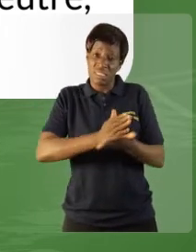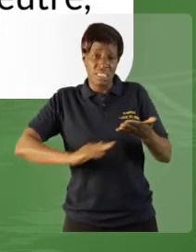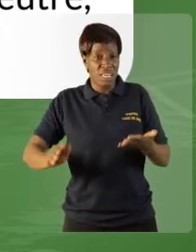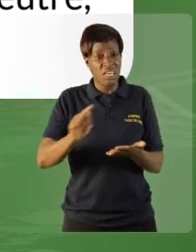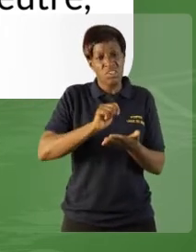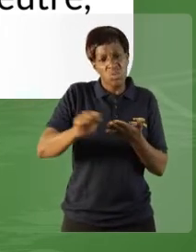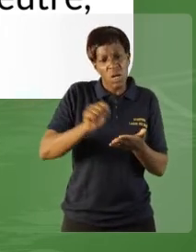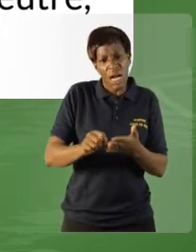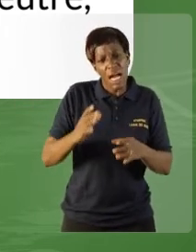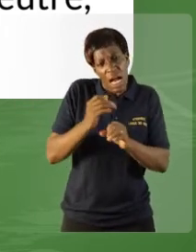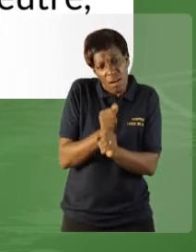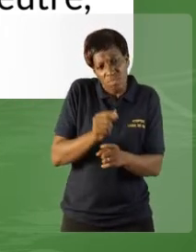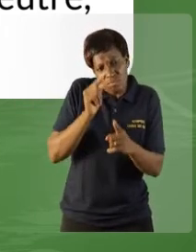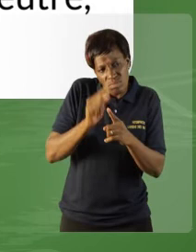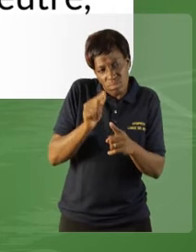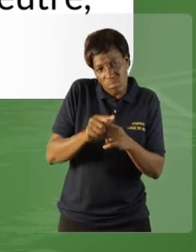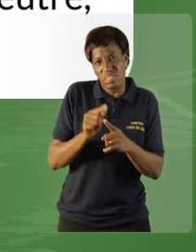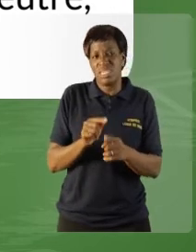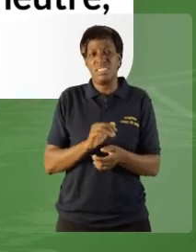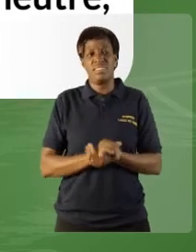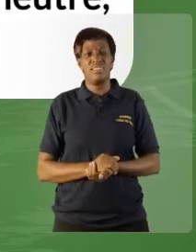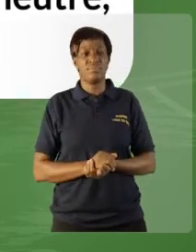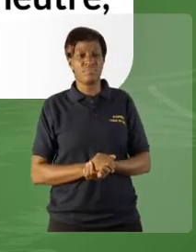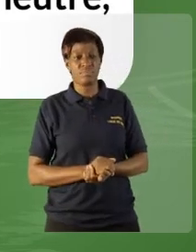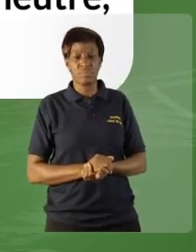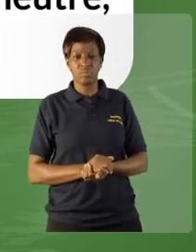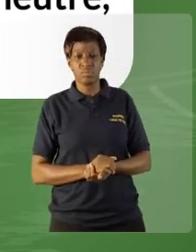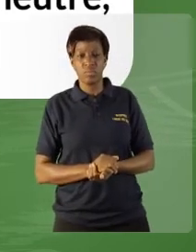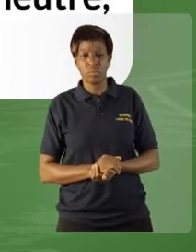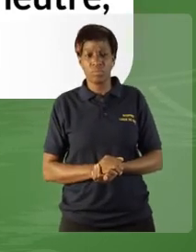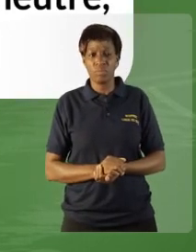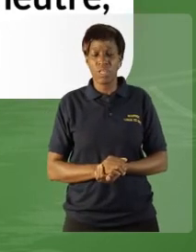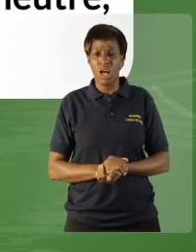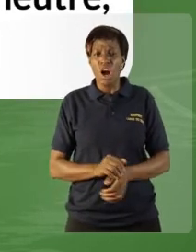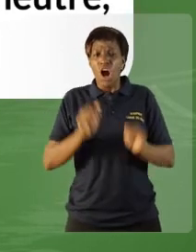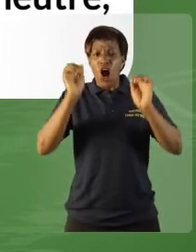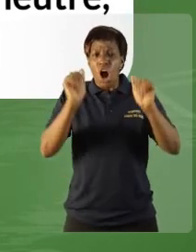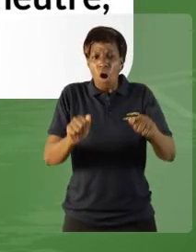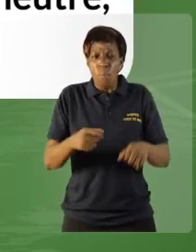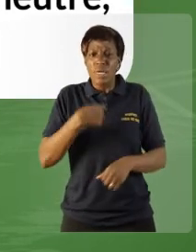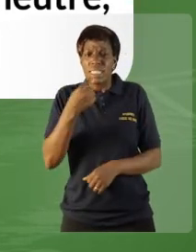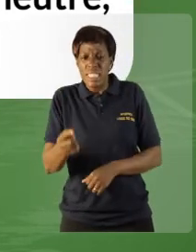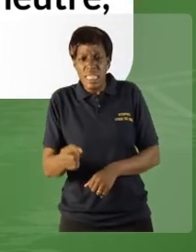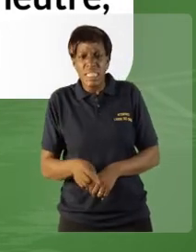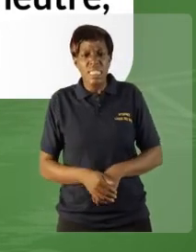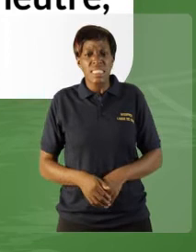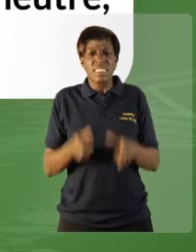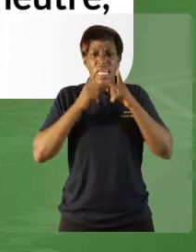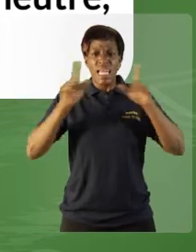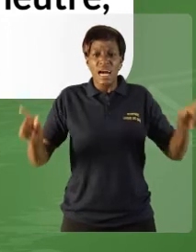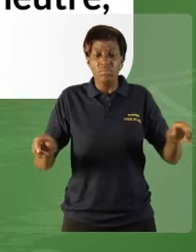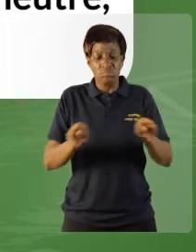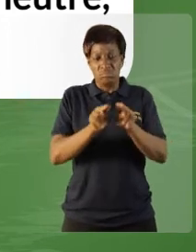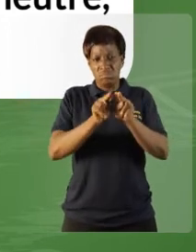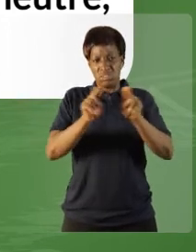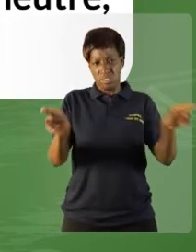des abréviations lexicalisées. Il peut se définir comme une sorte de langue neutre, non